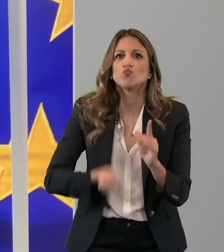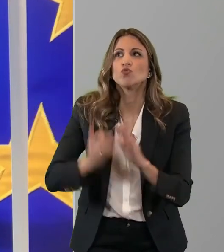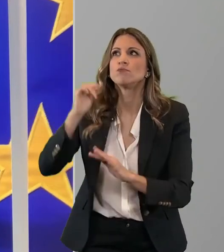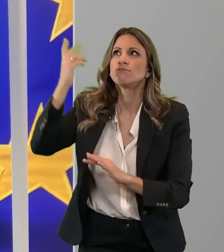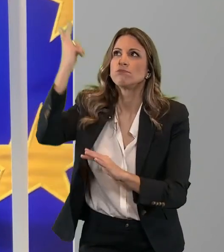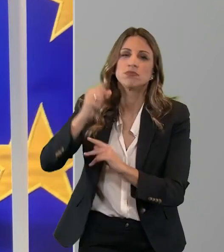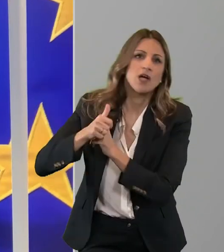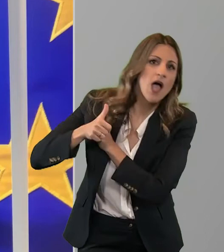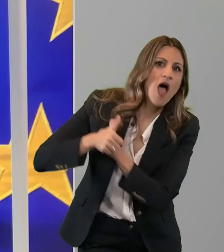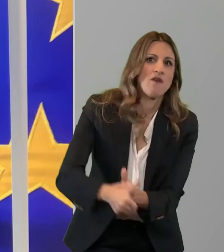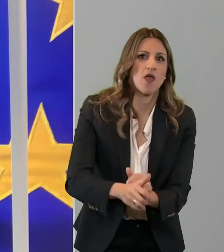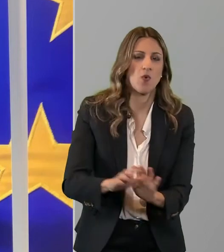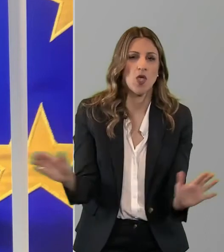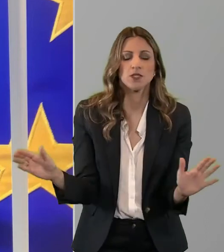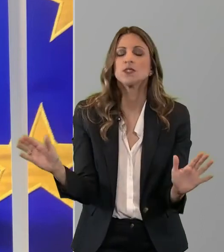τη δημιουργία